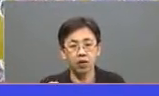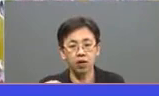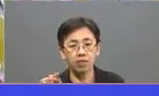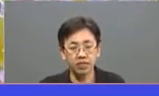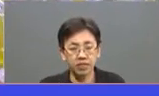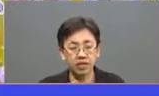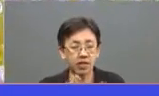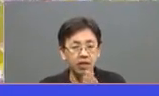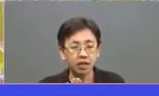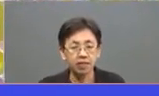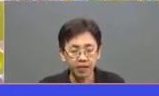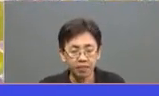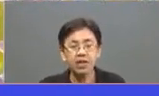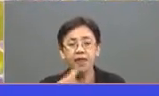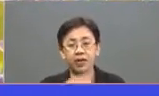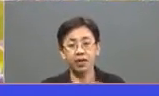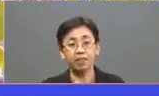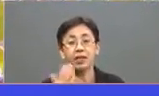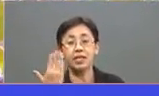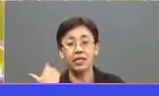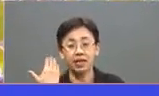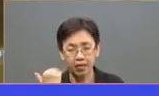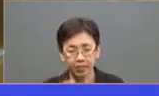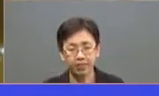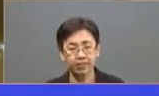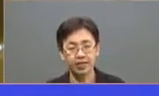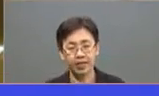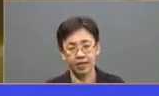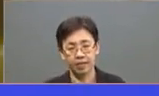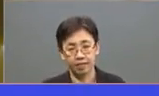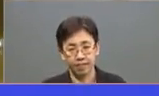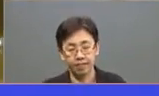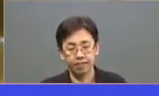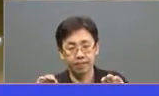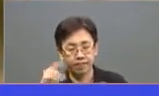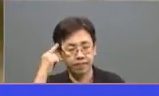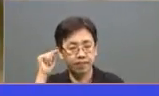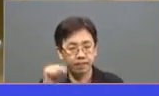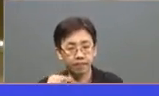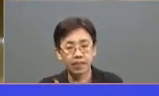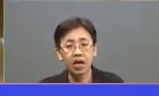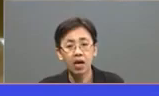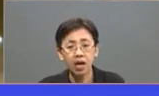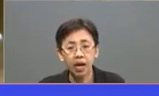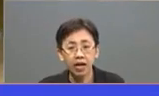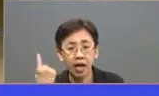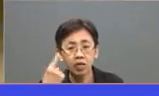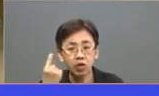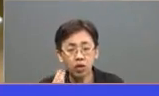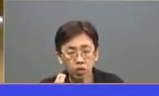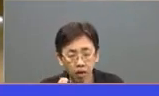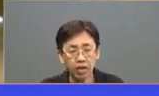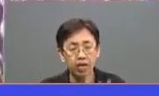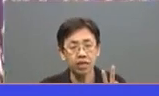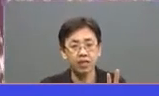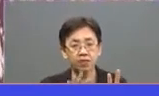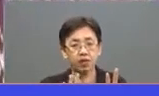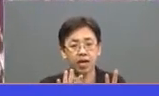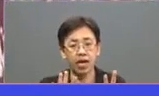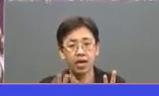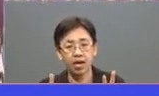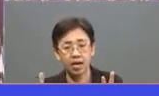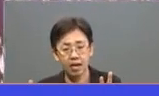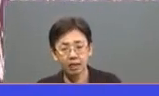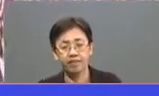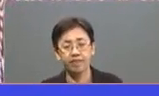ภูมิภาคต่างๆครับพร้อมทั้งกระจายรายได้สู่เมืองน่าเที่ยวหรือว่า Hub of ASEAN ประตูการท่องเที่ยวสู่อาเซียนให้สามารถเชื่อมโยง